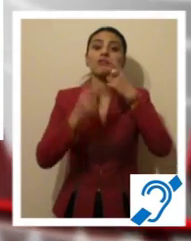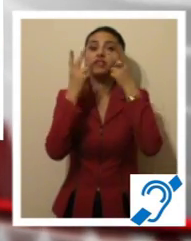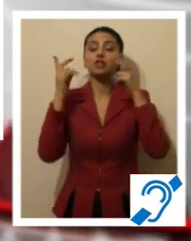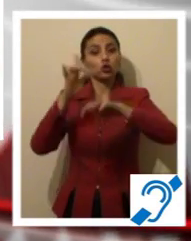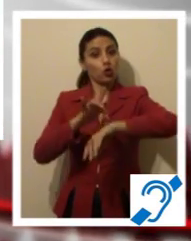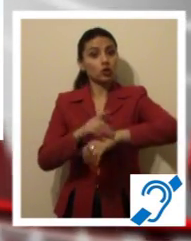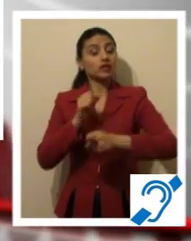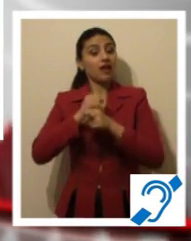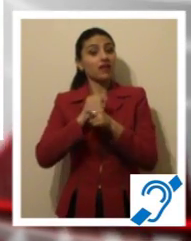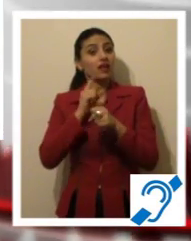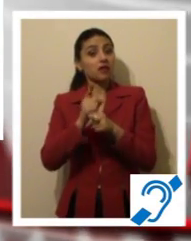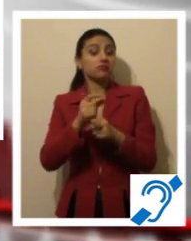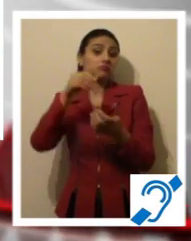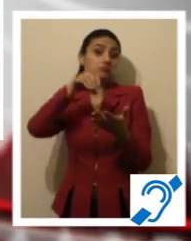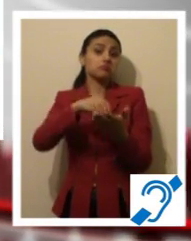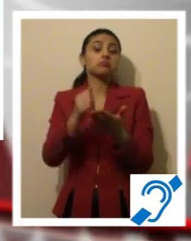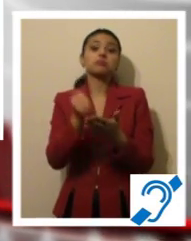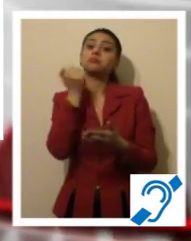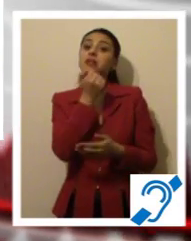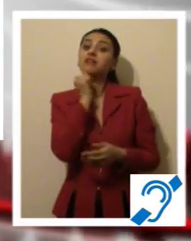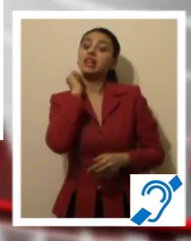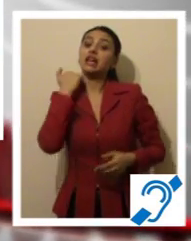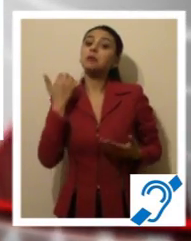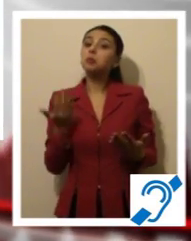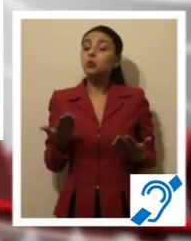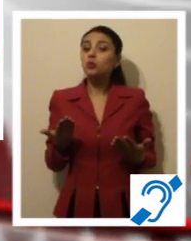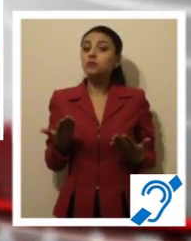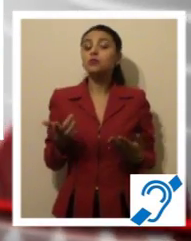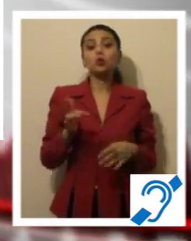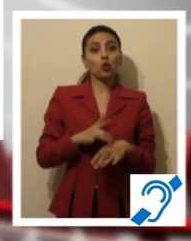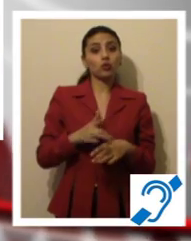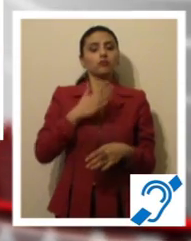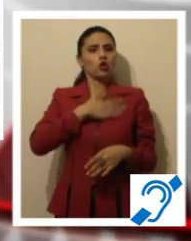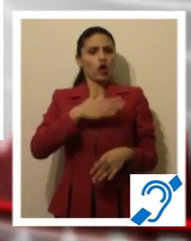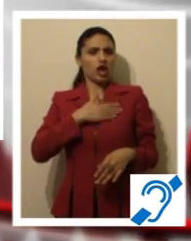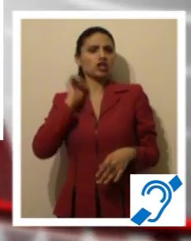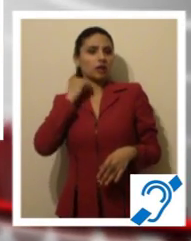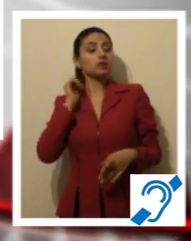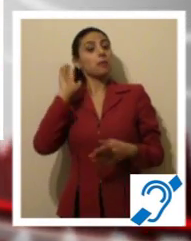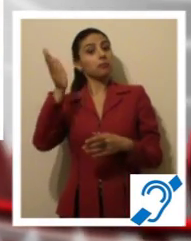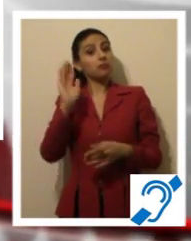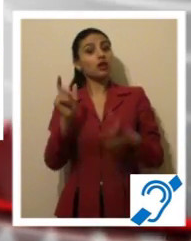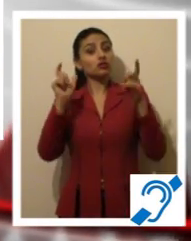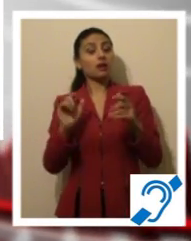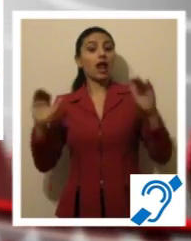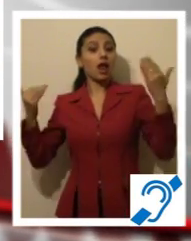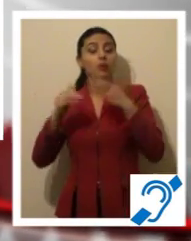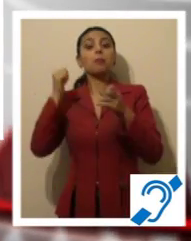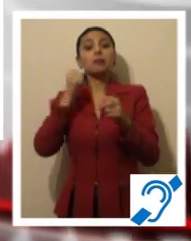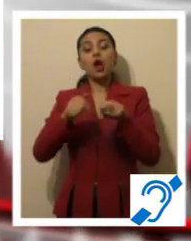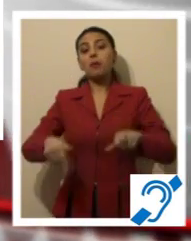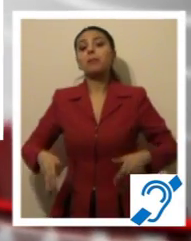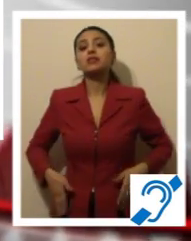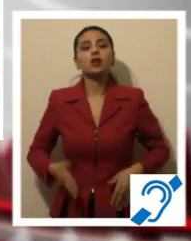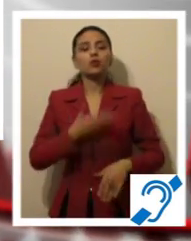să fie efectuată la o clinică de specialitate din Câmpul Lung. Se dorește ca muscelenii să meargă și într-un stagiu montan, însă până în prezent nu